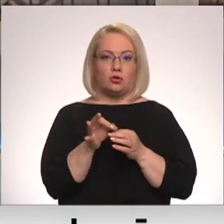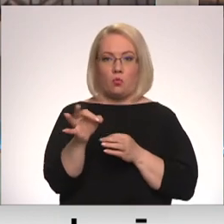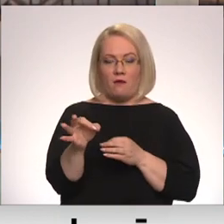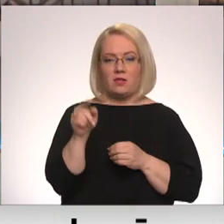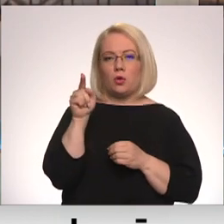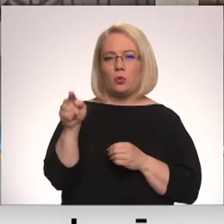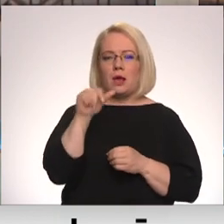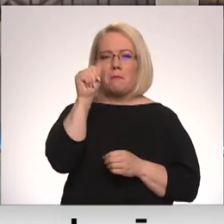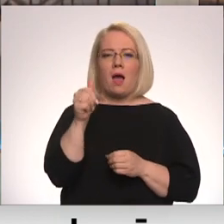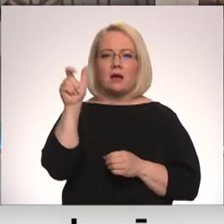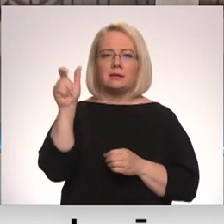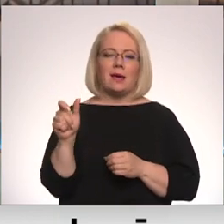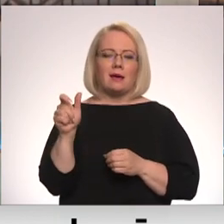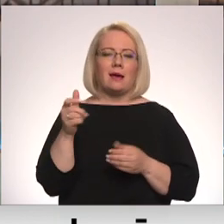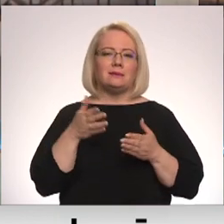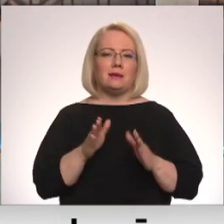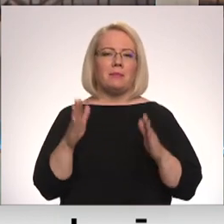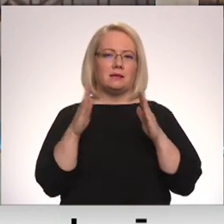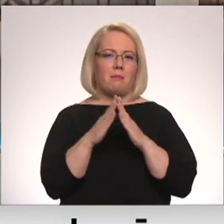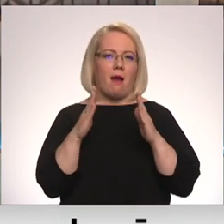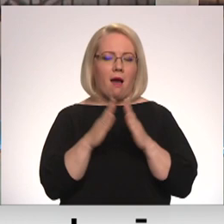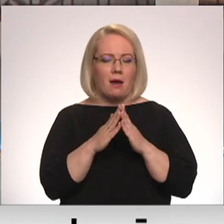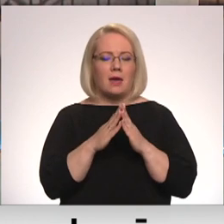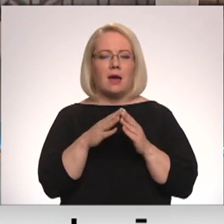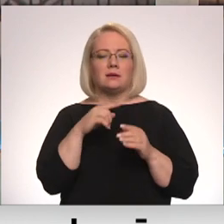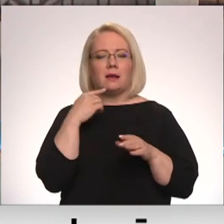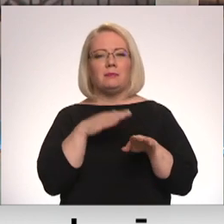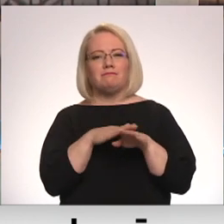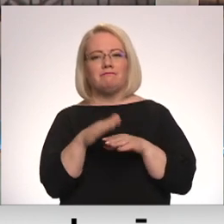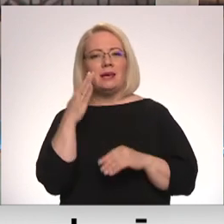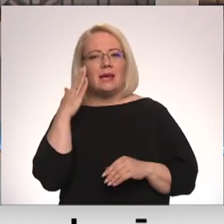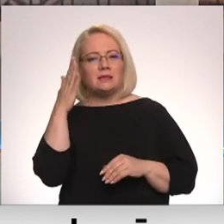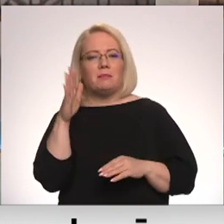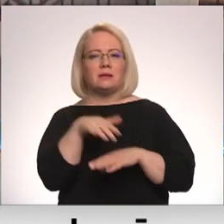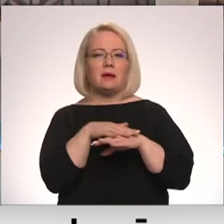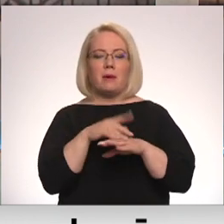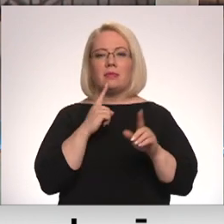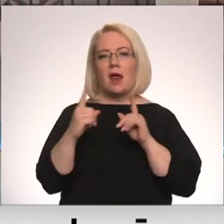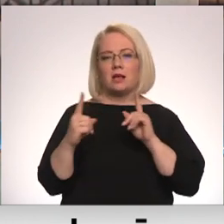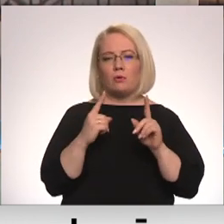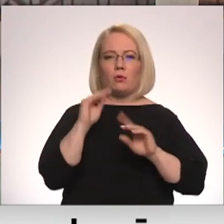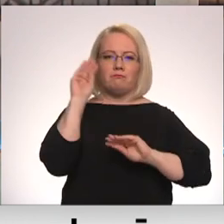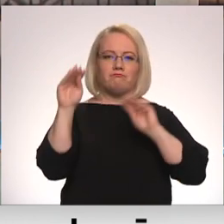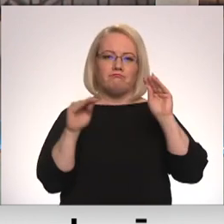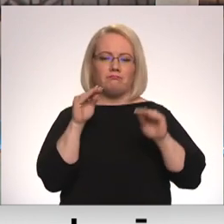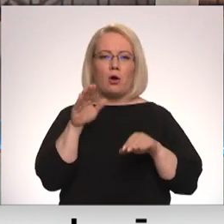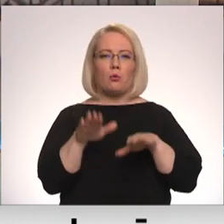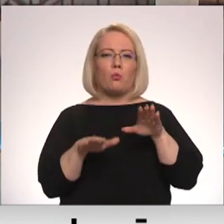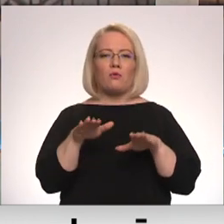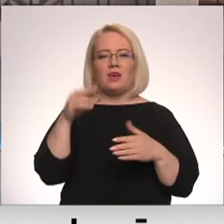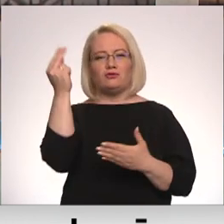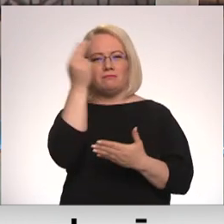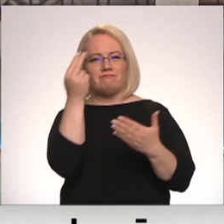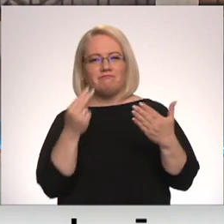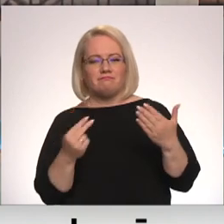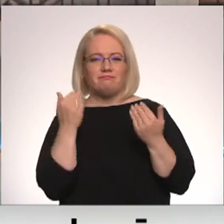atrodas mākslinieka dzimtas mājas, īstenot iecere par sabiedrisko transportu, kas dekorēts ar Purvīšu gleznu motīviem